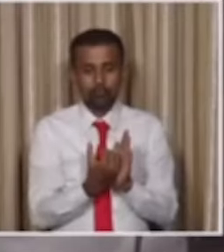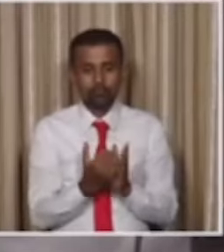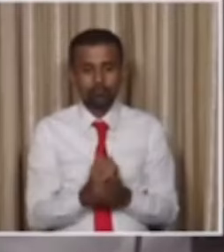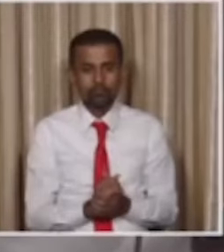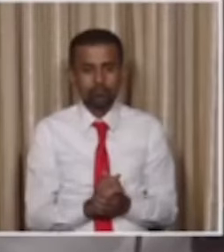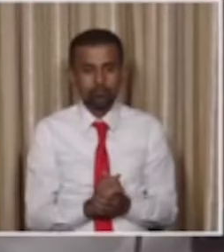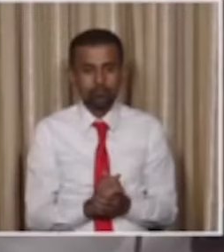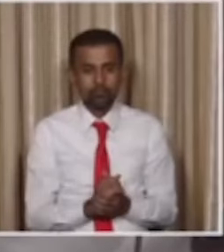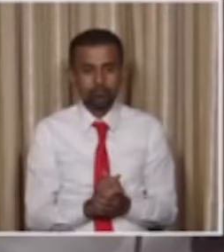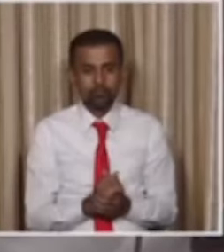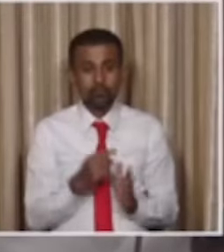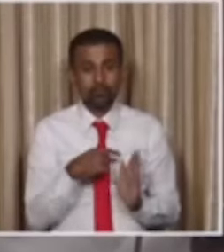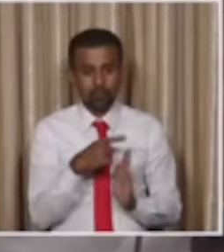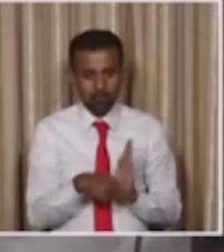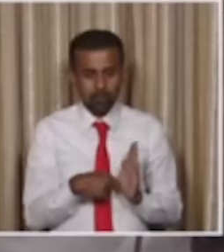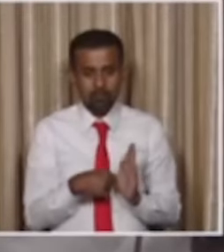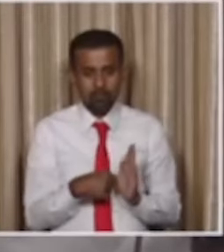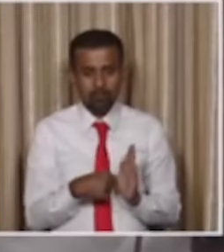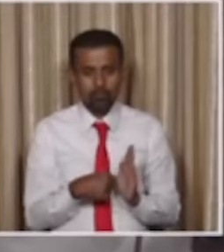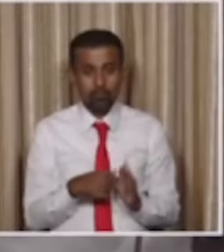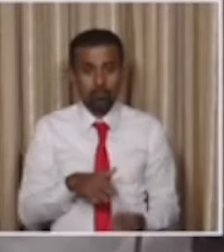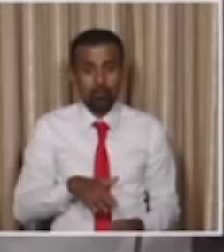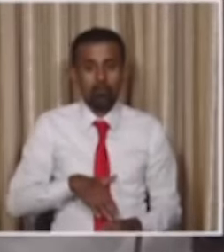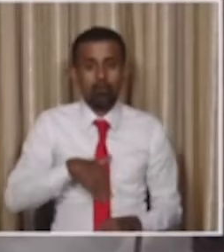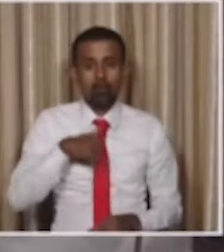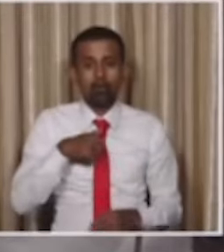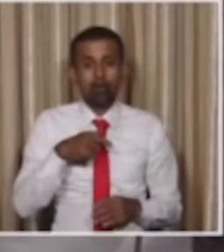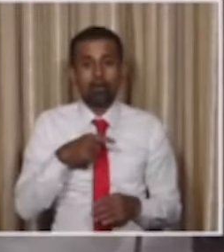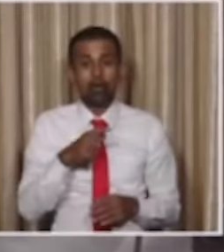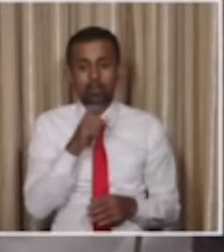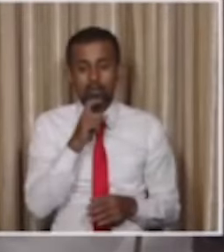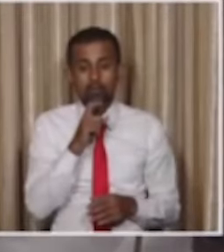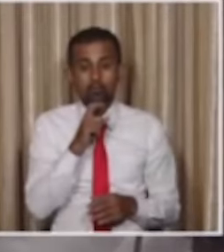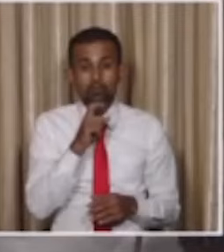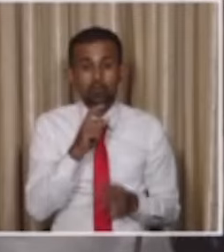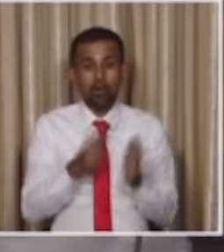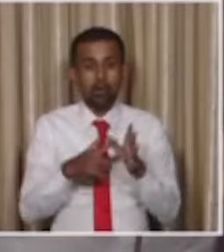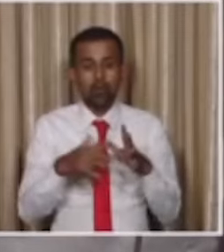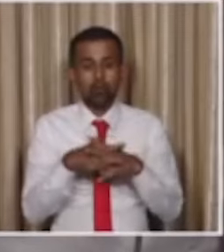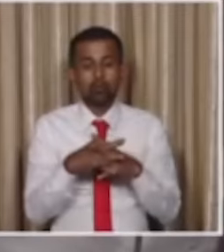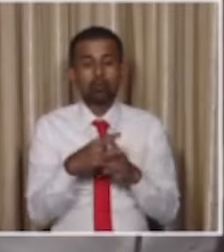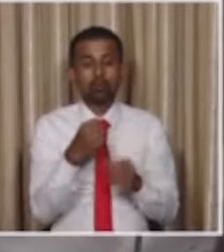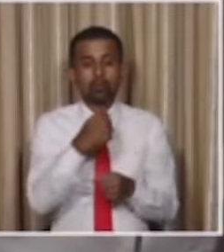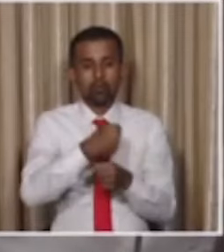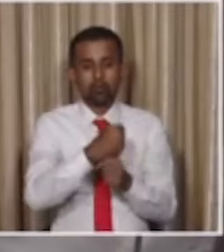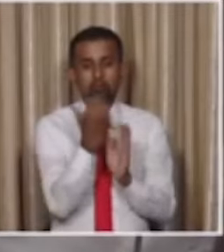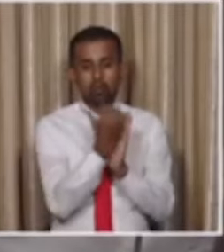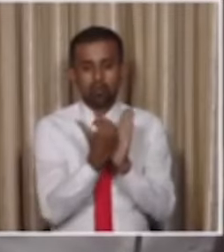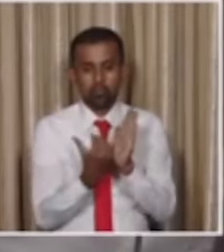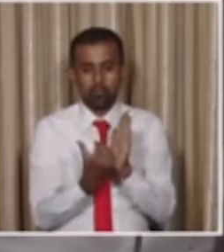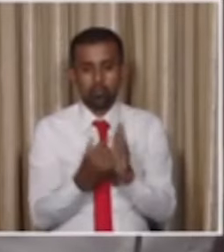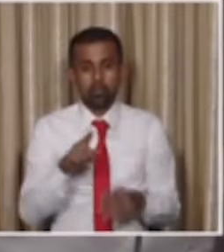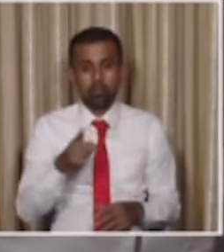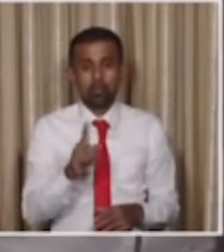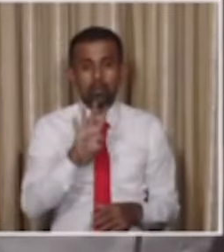country. අපේ රටේ ප්‍රධානම නීතිය වන්නේ ආණ්ඩුක්‍රම ව්‍යවස්ථාව. එතකොට ඒකේ